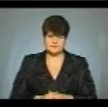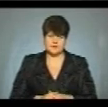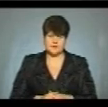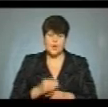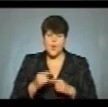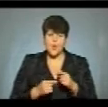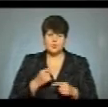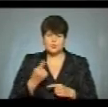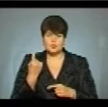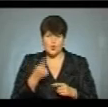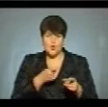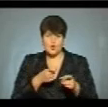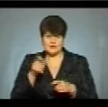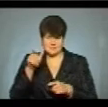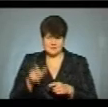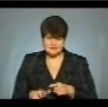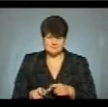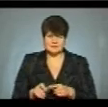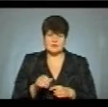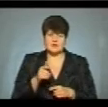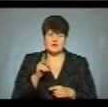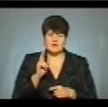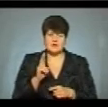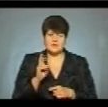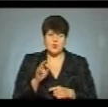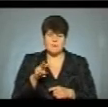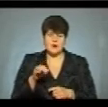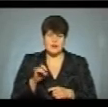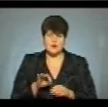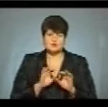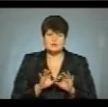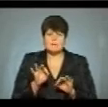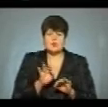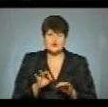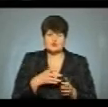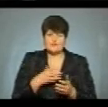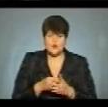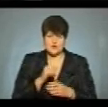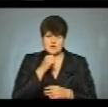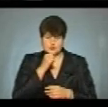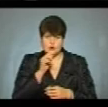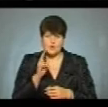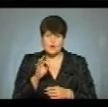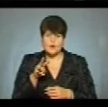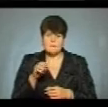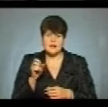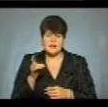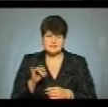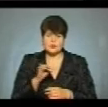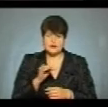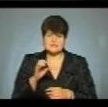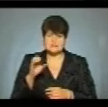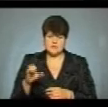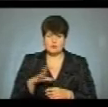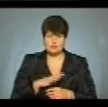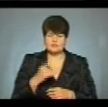Онука одного з розстріляних, Юліана Комарянського, Галина Солодка, розповіла про свого дідуся. Комарянський Юліан Степанович